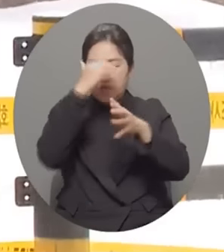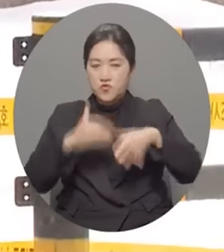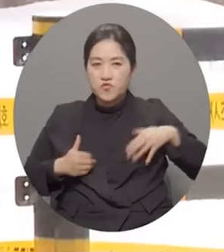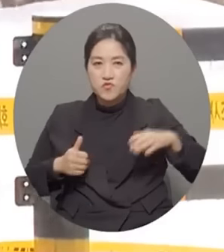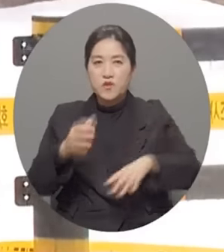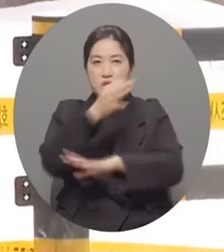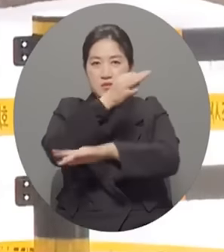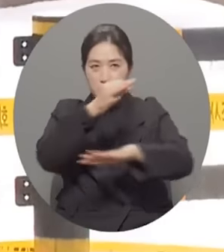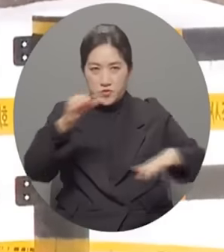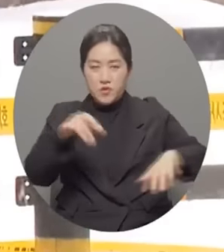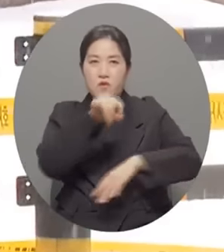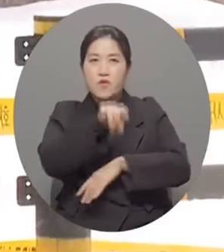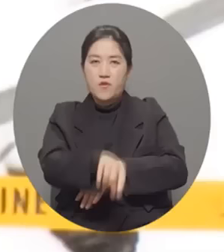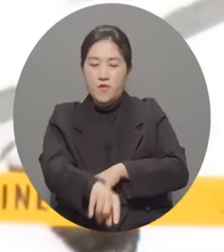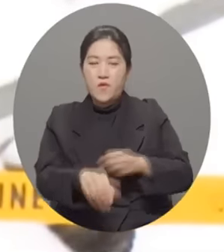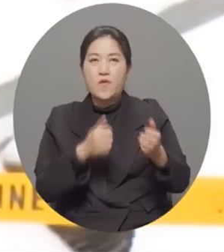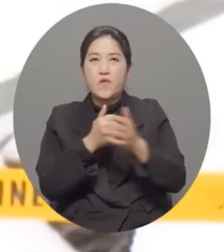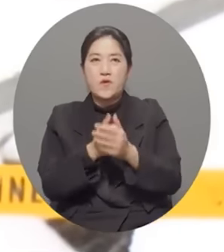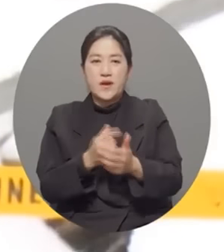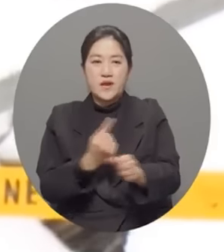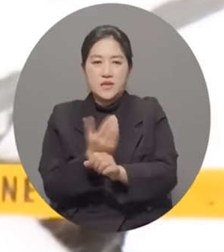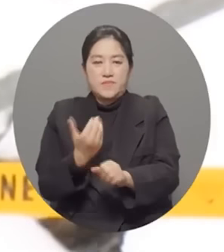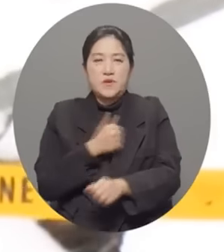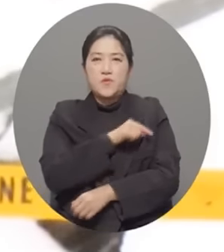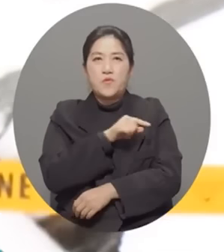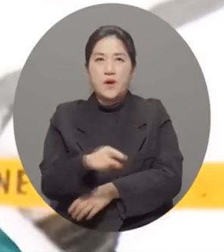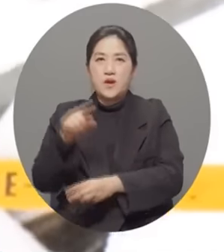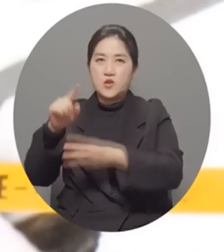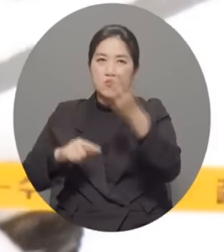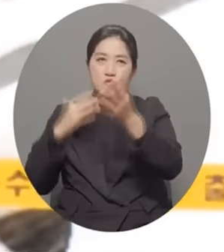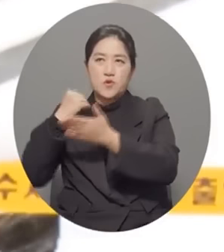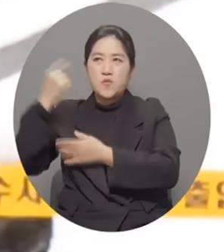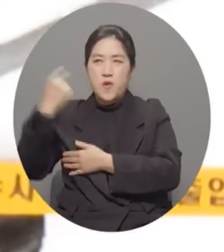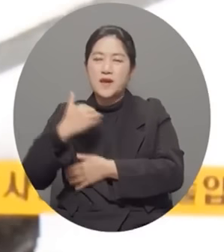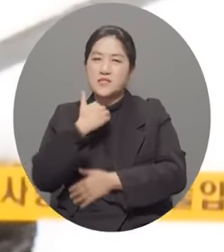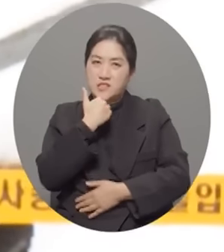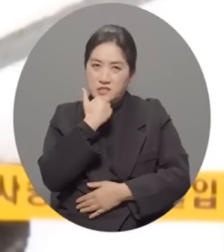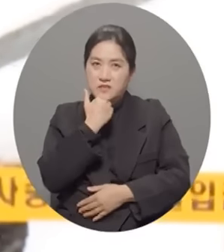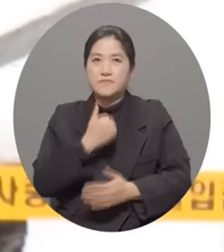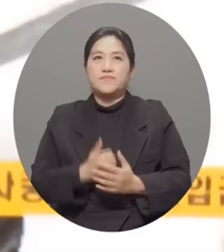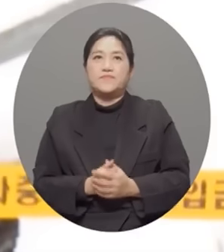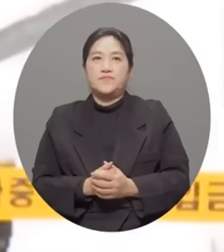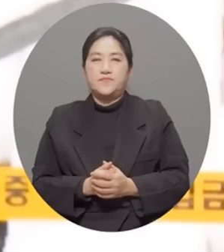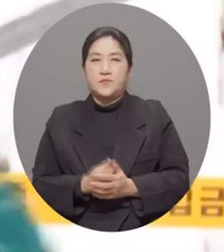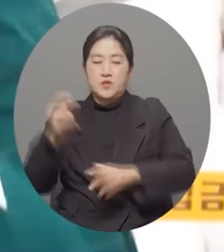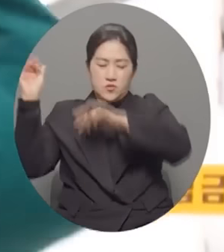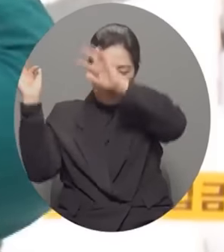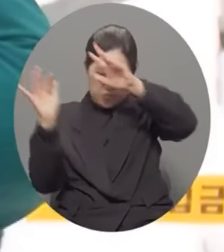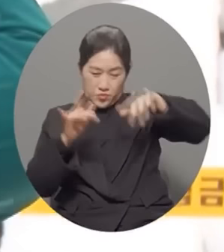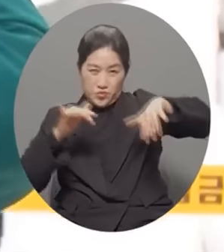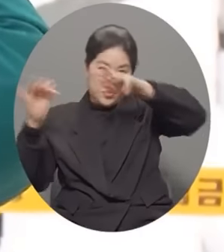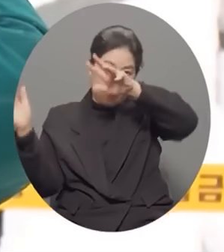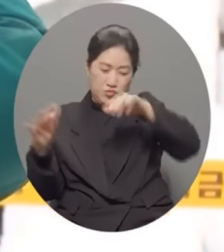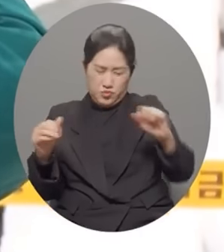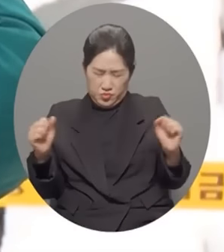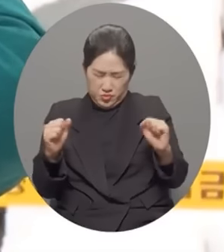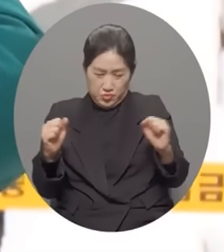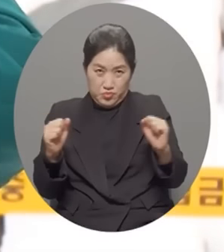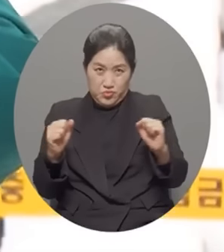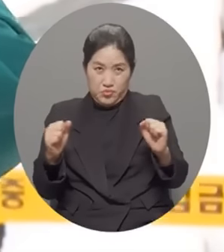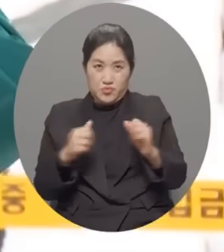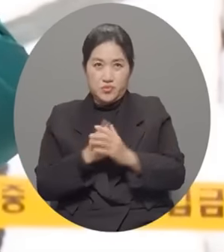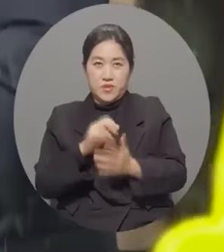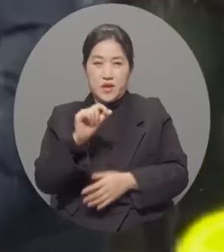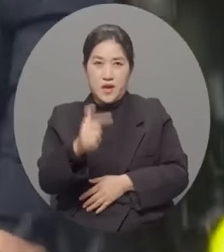현장을 30분 먼저 찾아 윤석열 대통령을 기다렸습니다. 눈발이 날리는 강추위 속에서 기다린